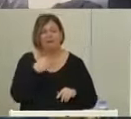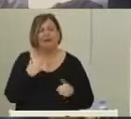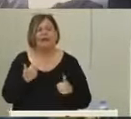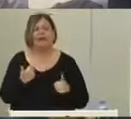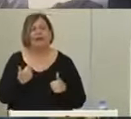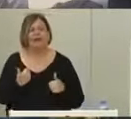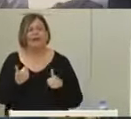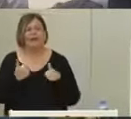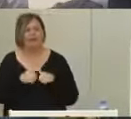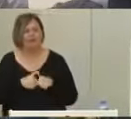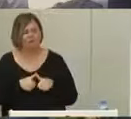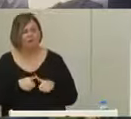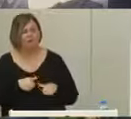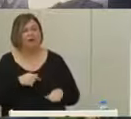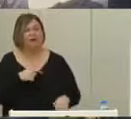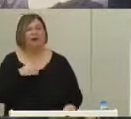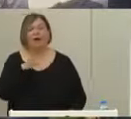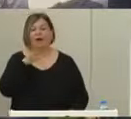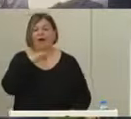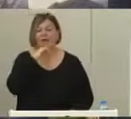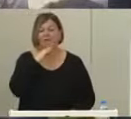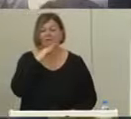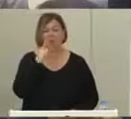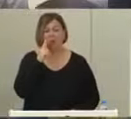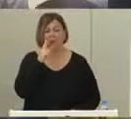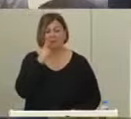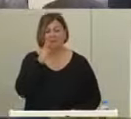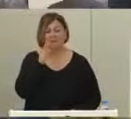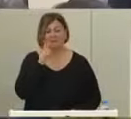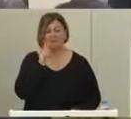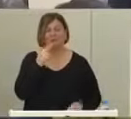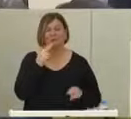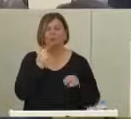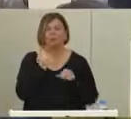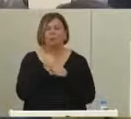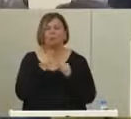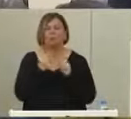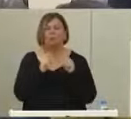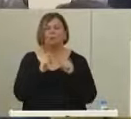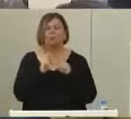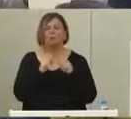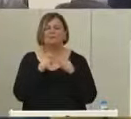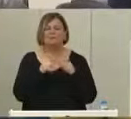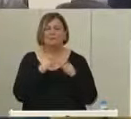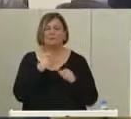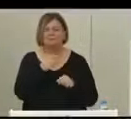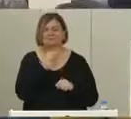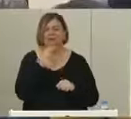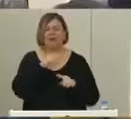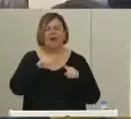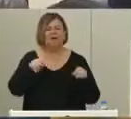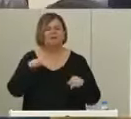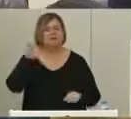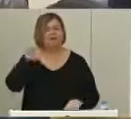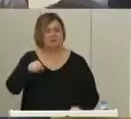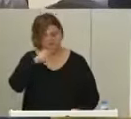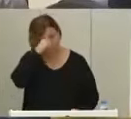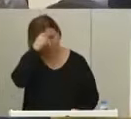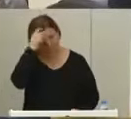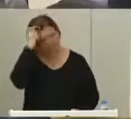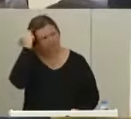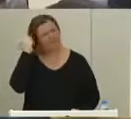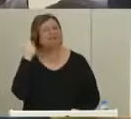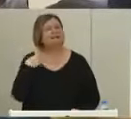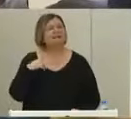evleniyor. Avrupa gören İstanbullu bir bayan olan Günseli Başar'ın yönlendirmesiyle de bu arazi